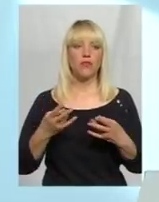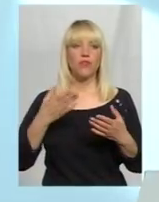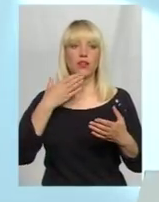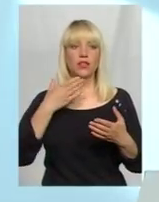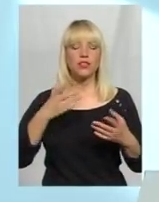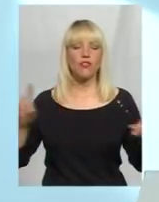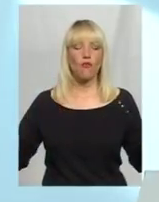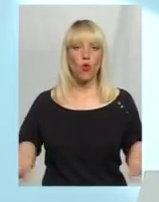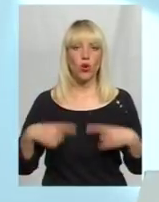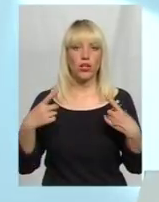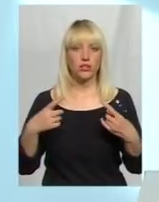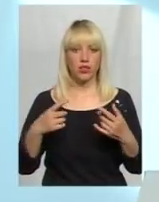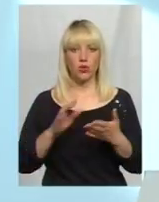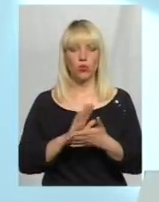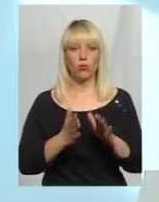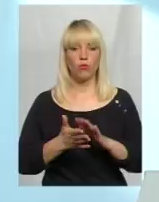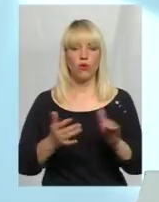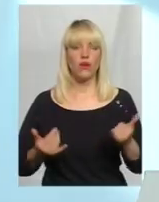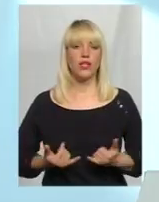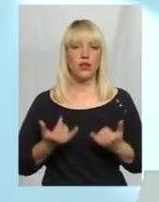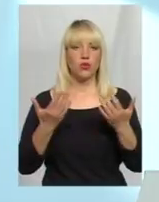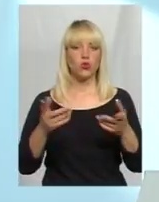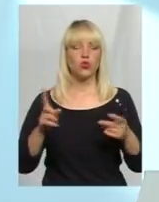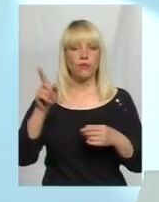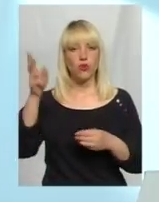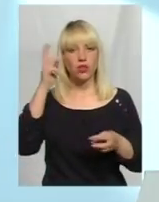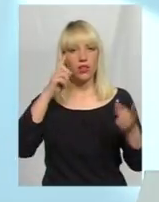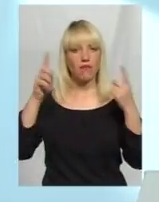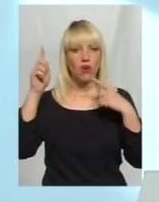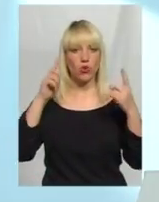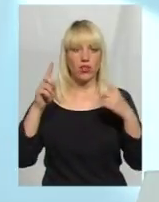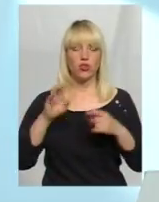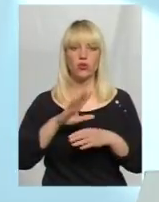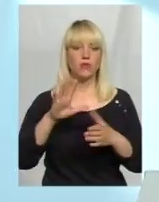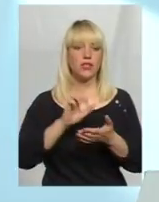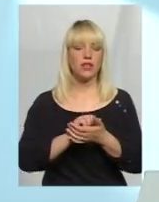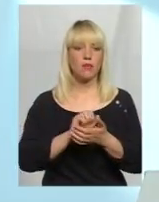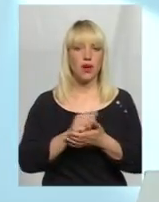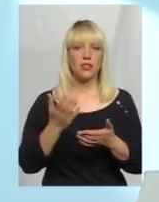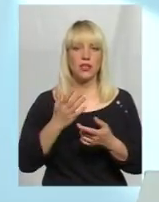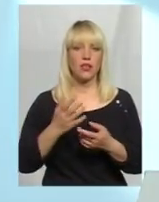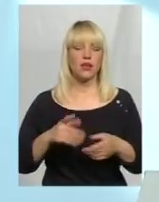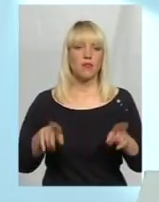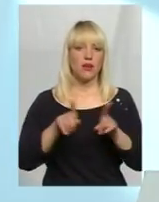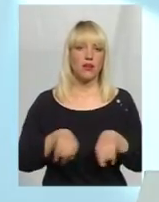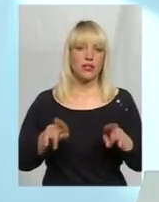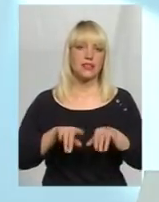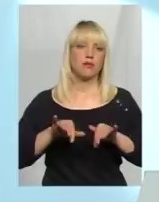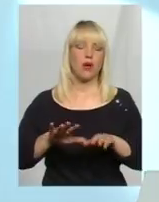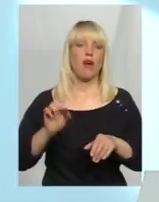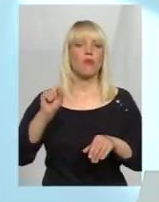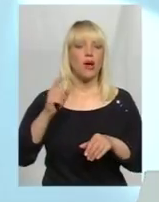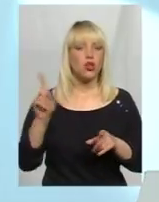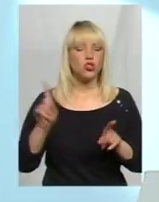створити умови задля того, аби вони творили, щоб вони не займалися якимось там рутинними справами, аби вони творили. От коли